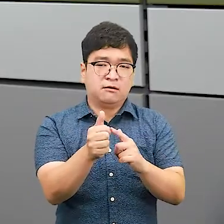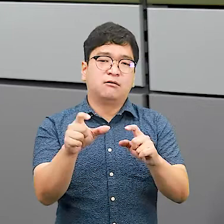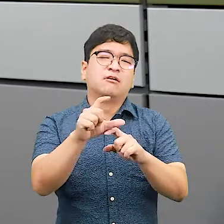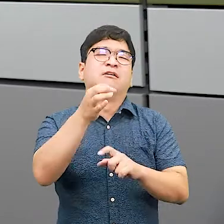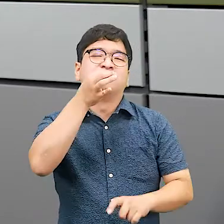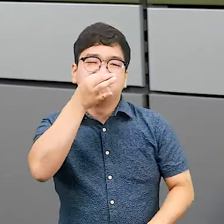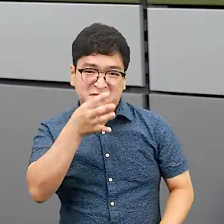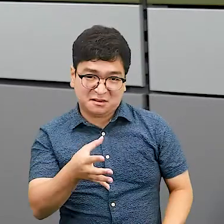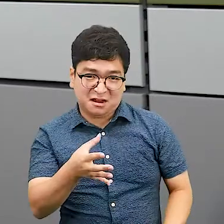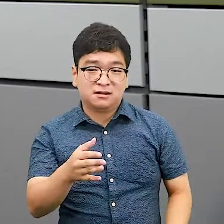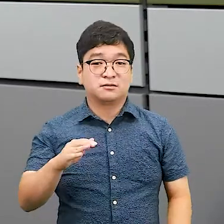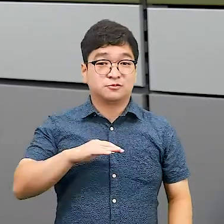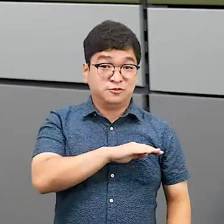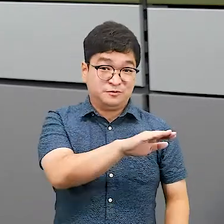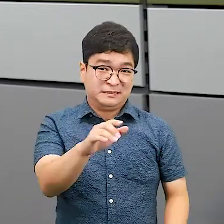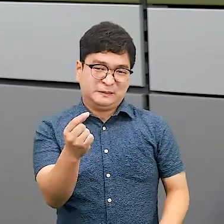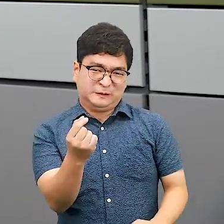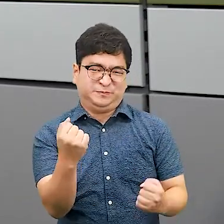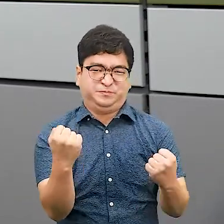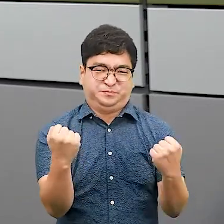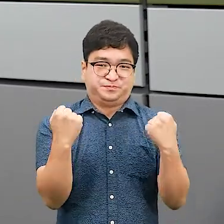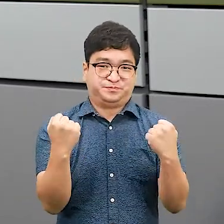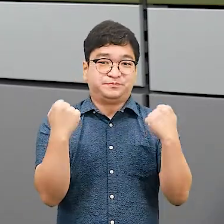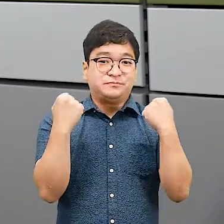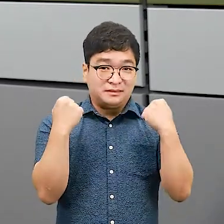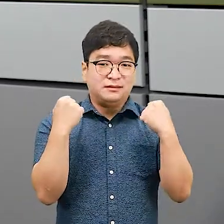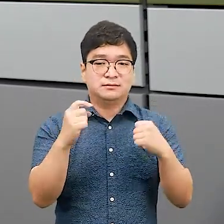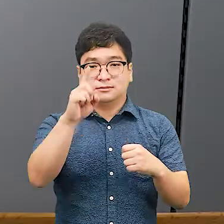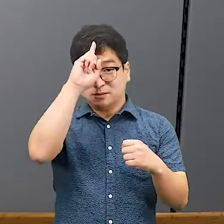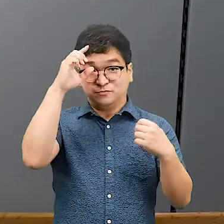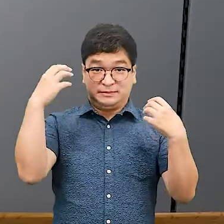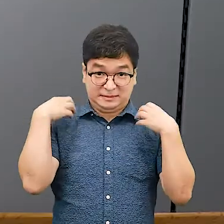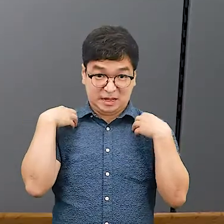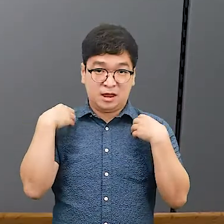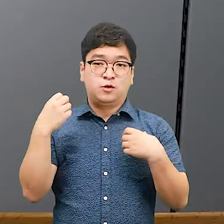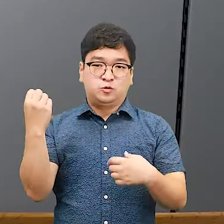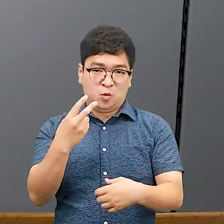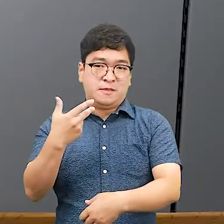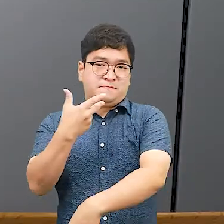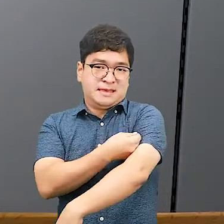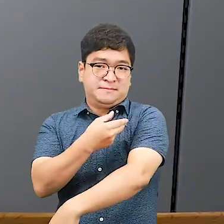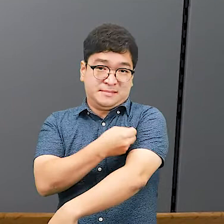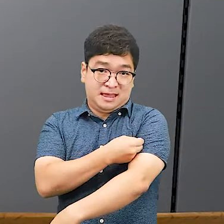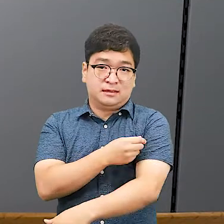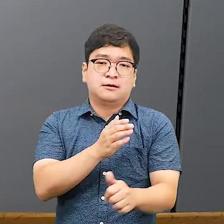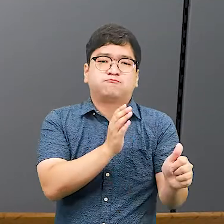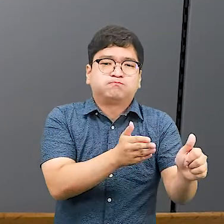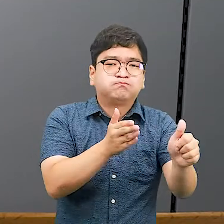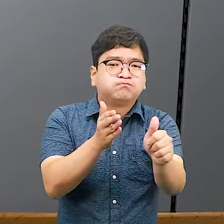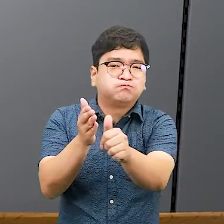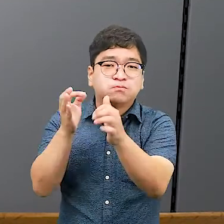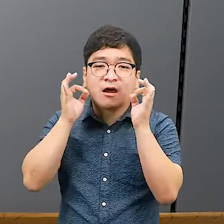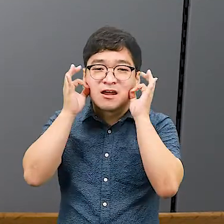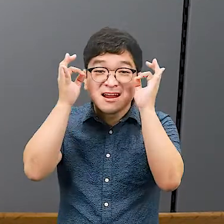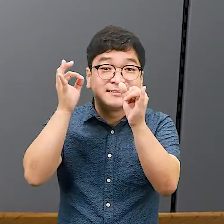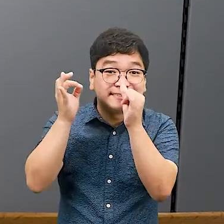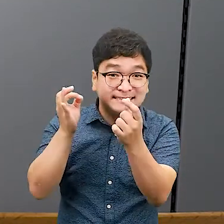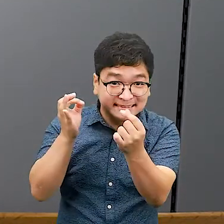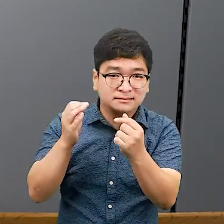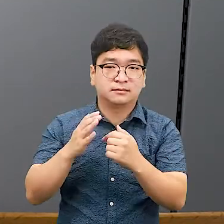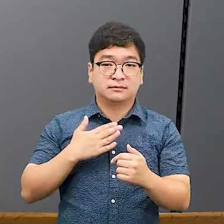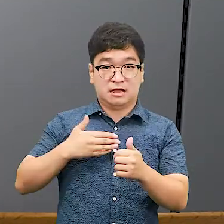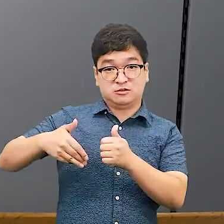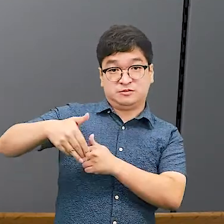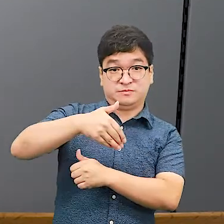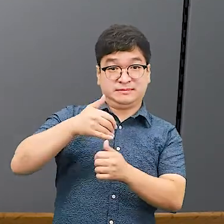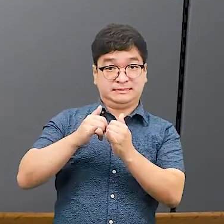더 힘드시잖아요. 우리가 조금씩만 더 힘을 내서 이렇게 정부에서 또 백신을 맞으라고 자꾸 권장하는데